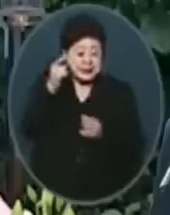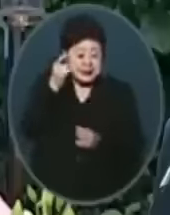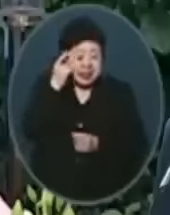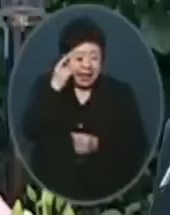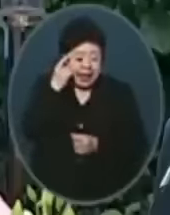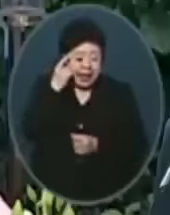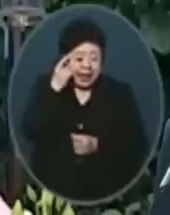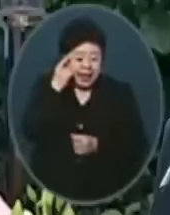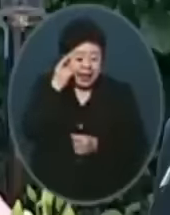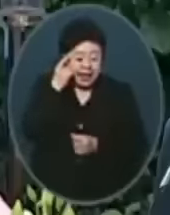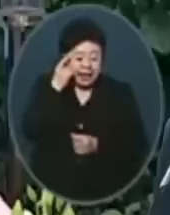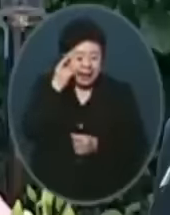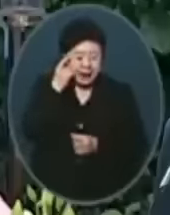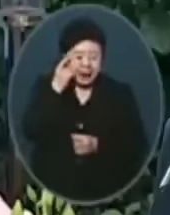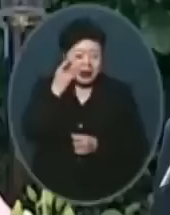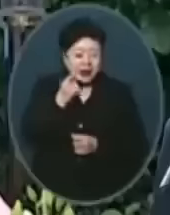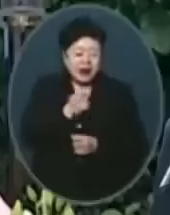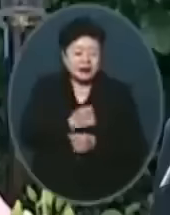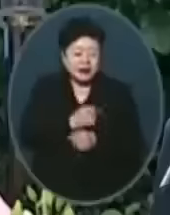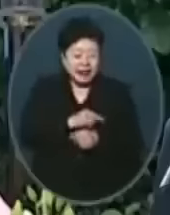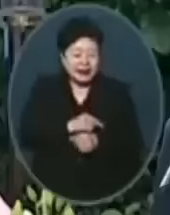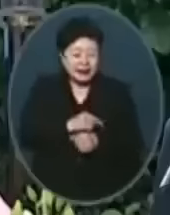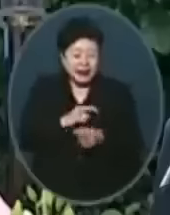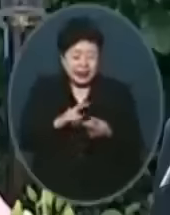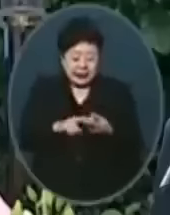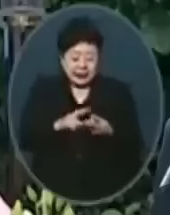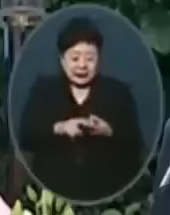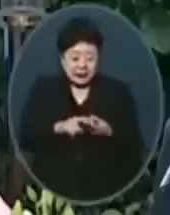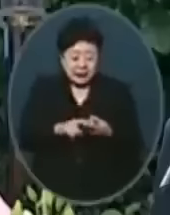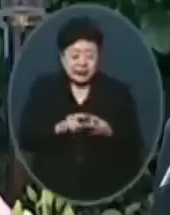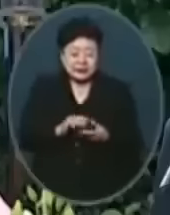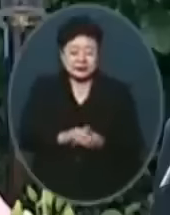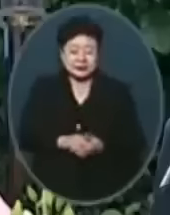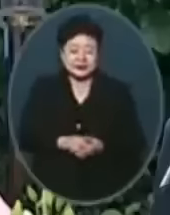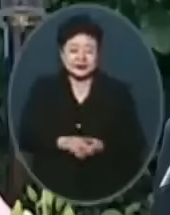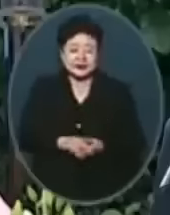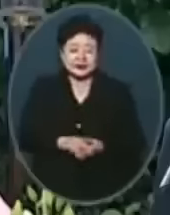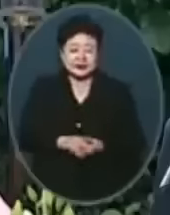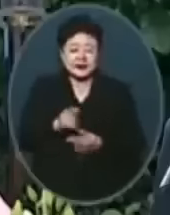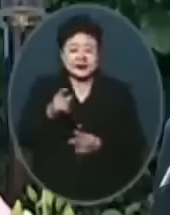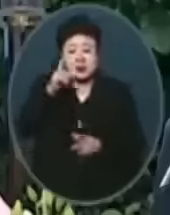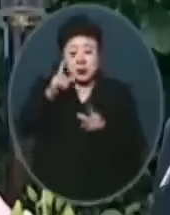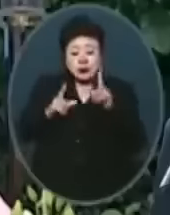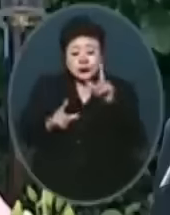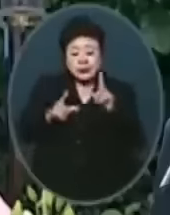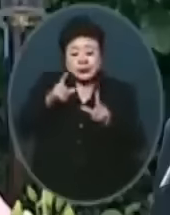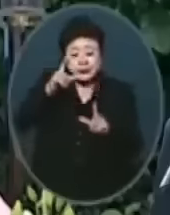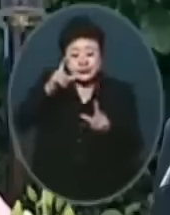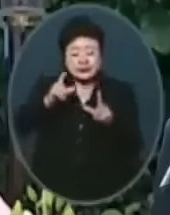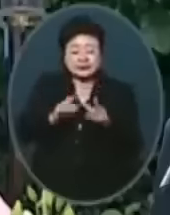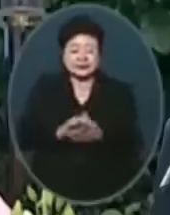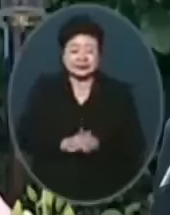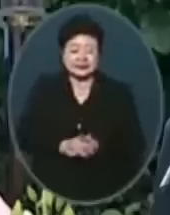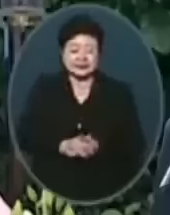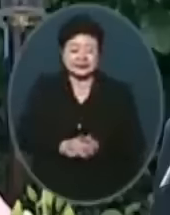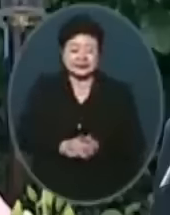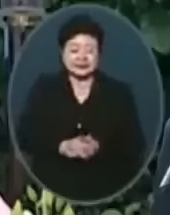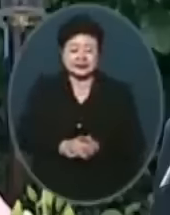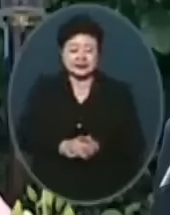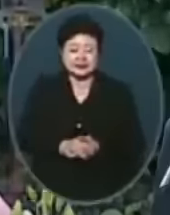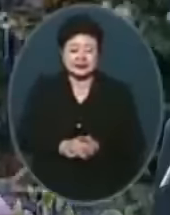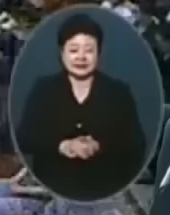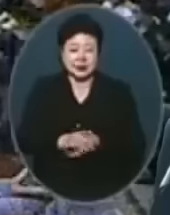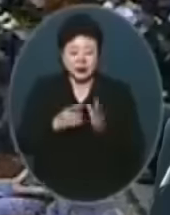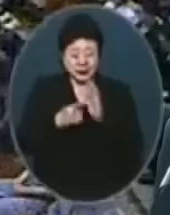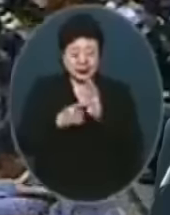생각이 어떠하면 따라서 그 모습도 그러한